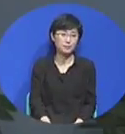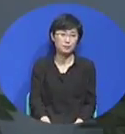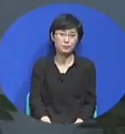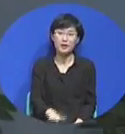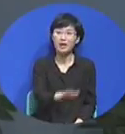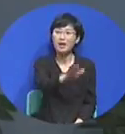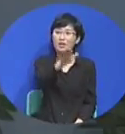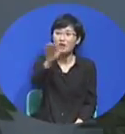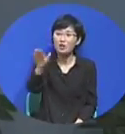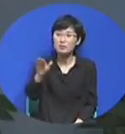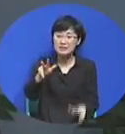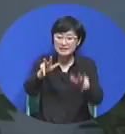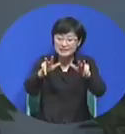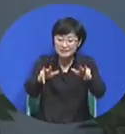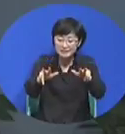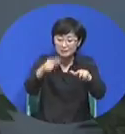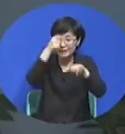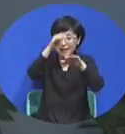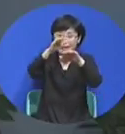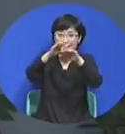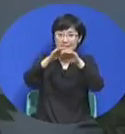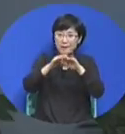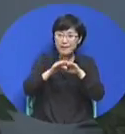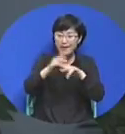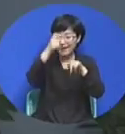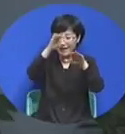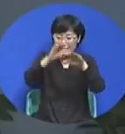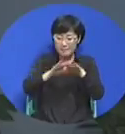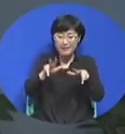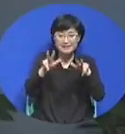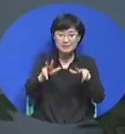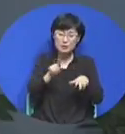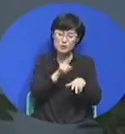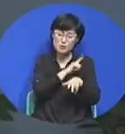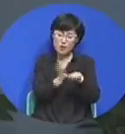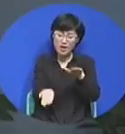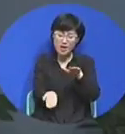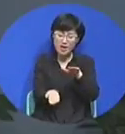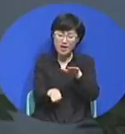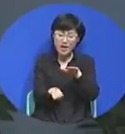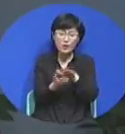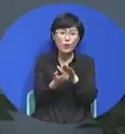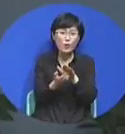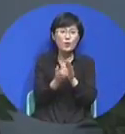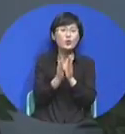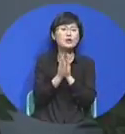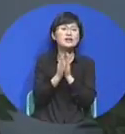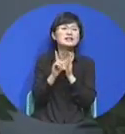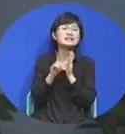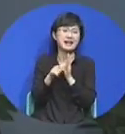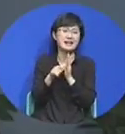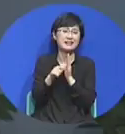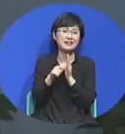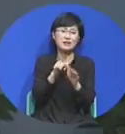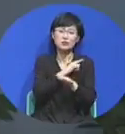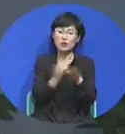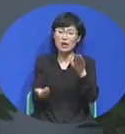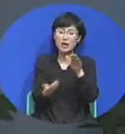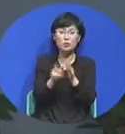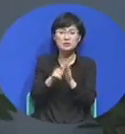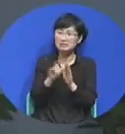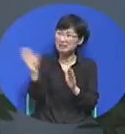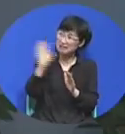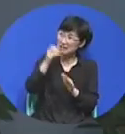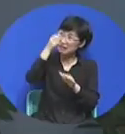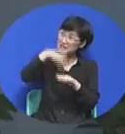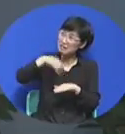드리는 시간이 최고의 시간이라고 생각하지 않는다면 실패하고 있는 겁니다. If you fail to recognize that this worship is the greatest time of all,